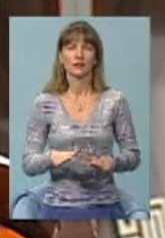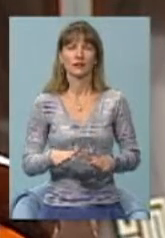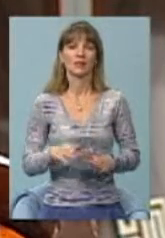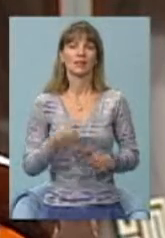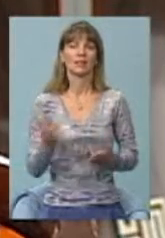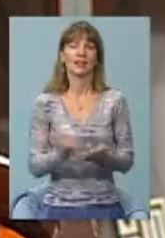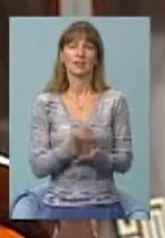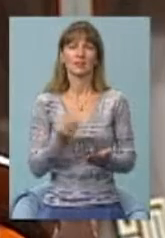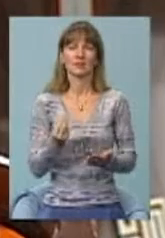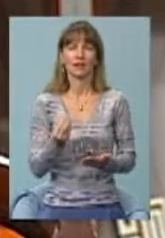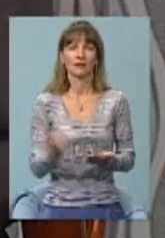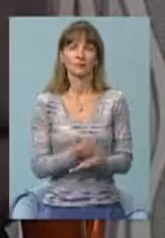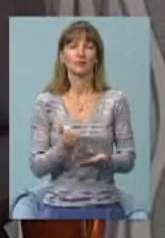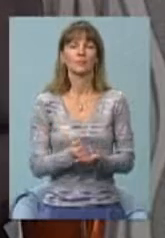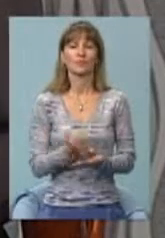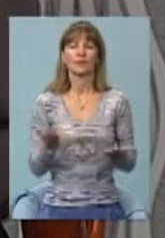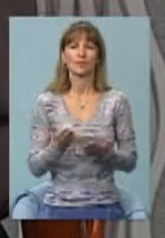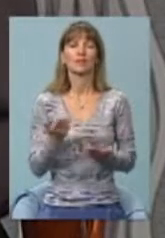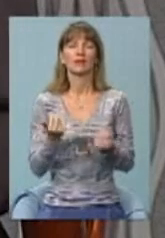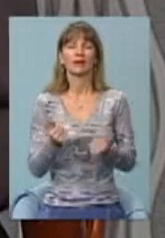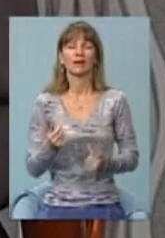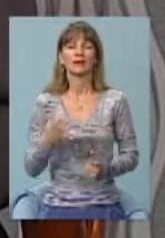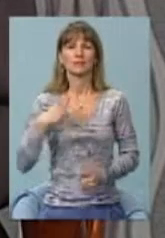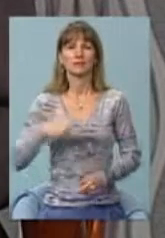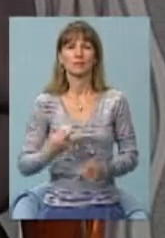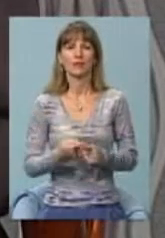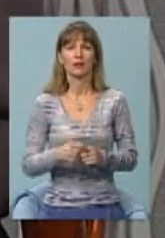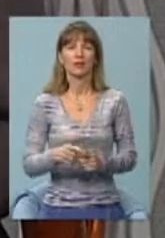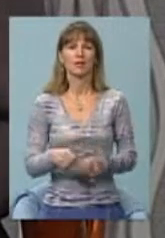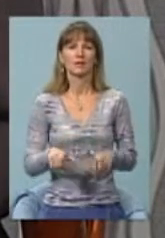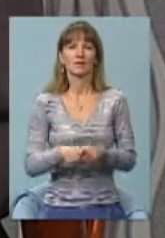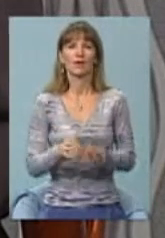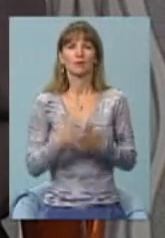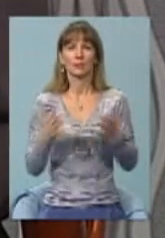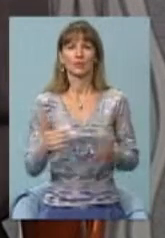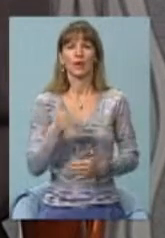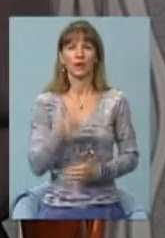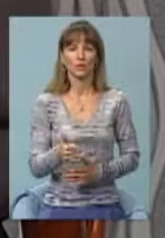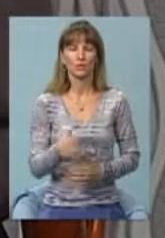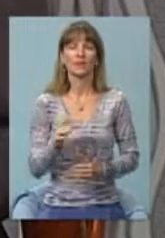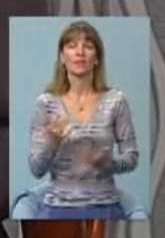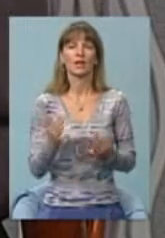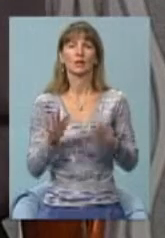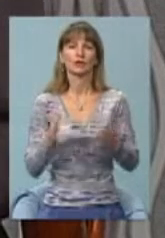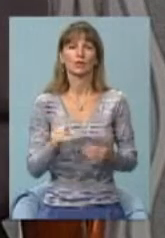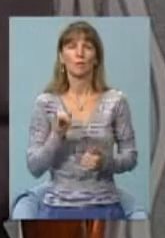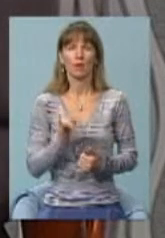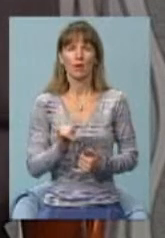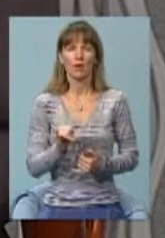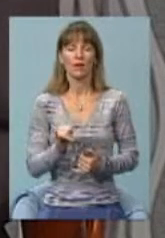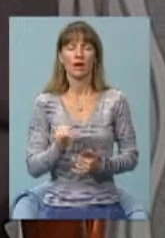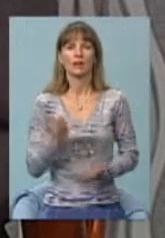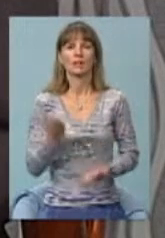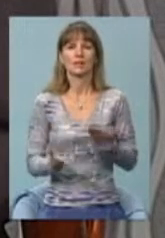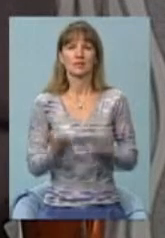подработку якусь. Це дійсно. Ну, оскільки стриманість – це є така більш позитивна і в деяких випадках негативна, але якщо